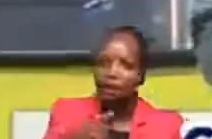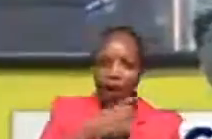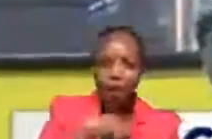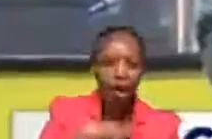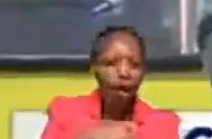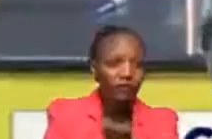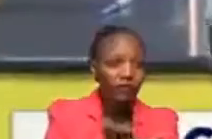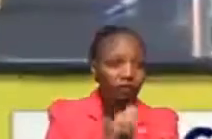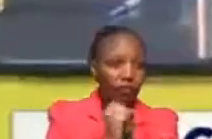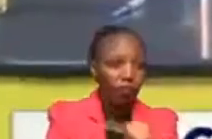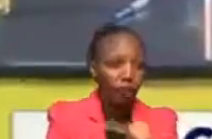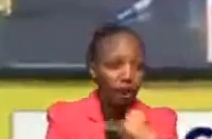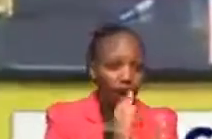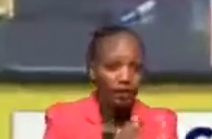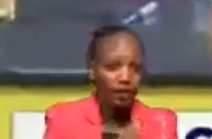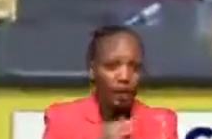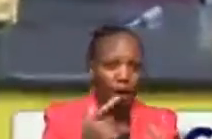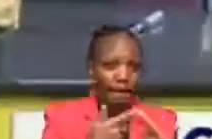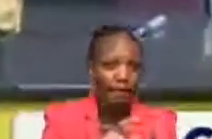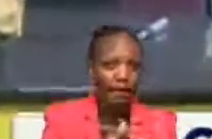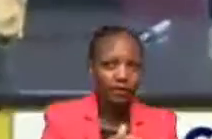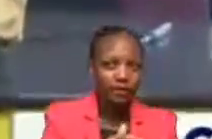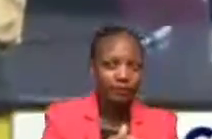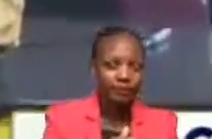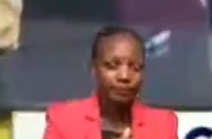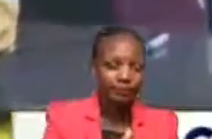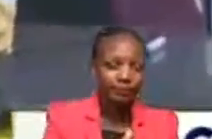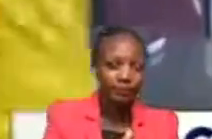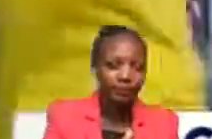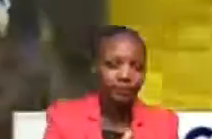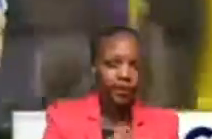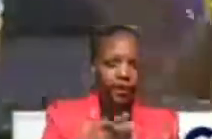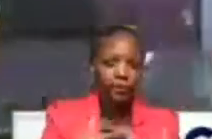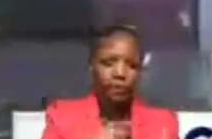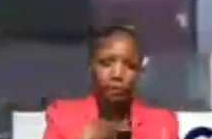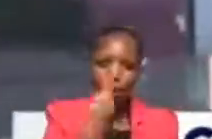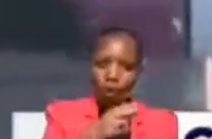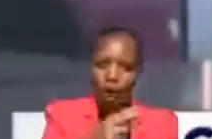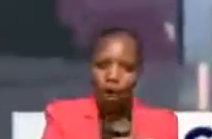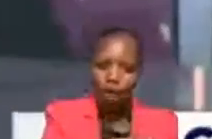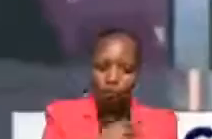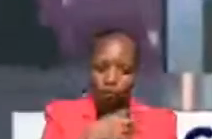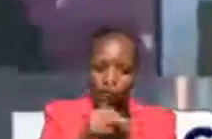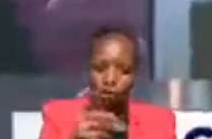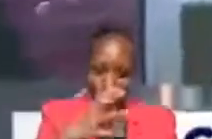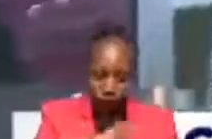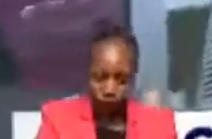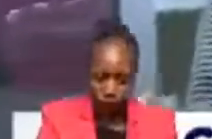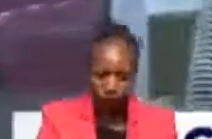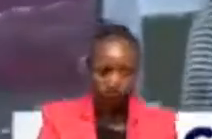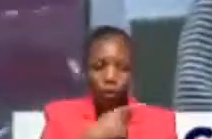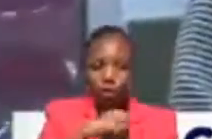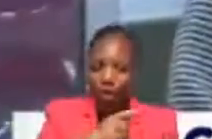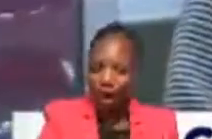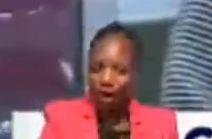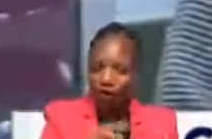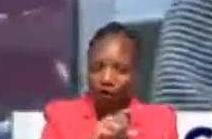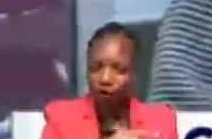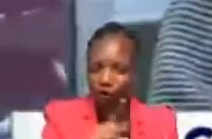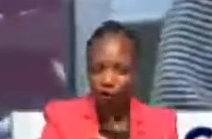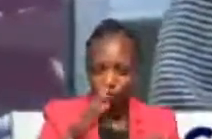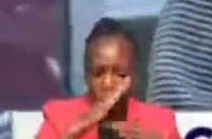ambao tumekuwa nao, ingawa tumechukua measures kwamba wale ambao wamekaribia siku za kuenda likizoni tunawapea likizo, wanaenda